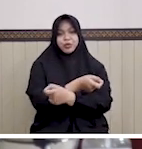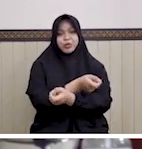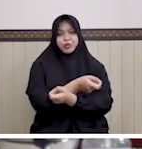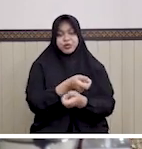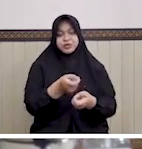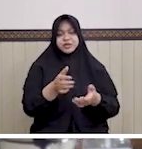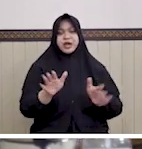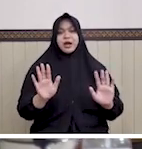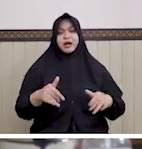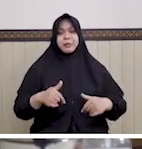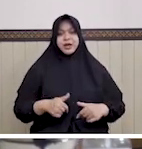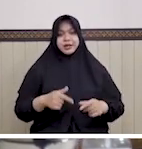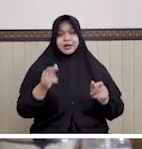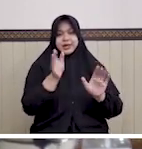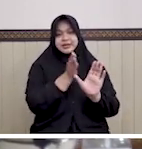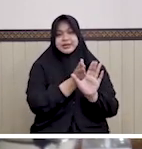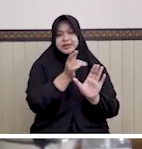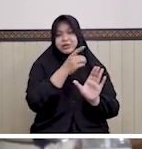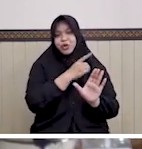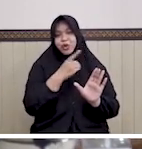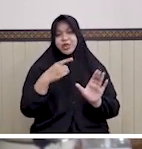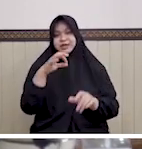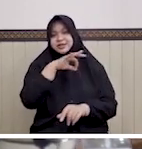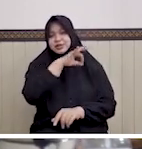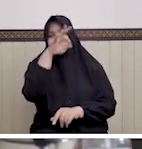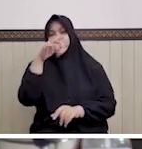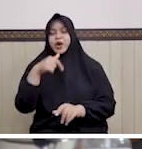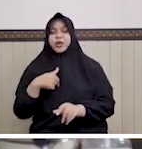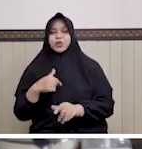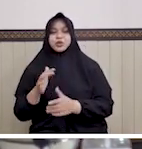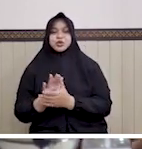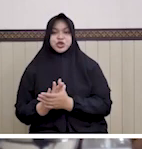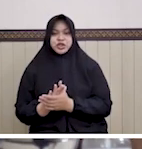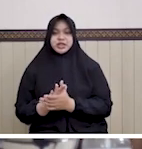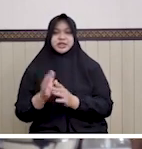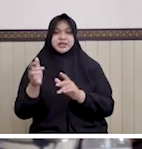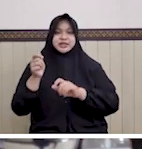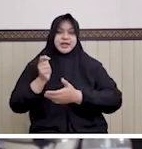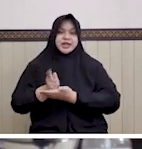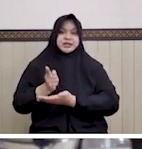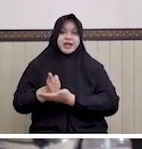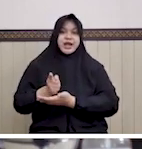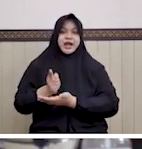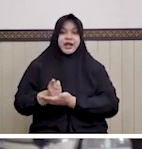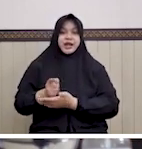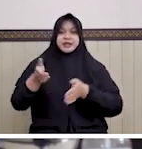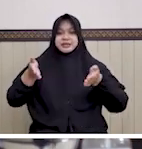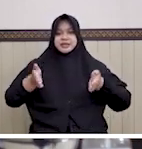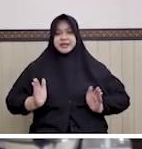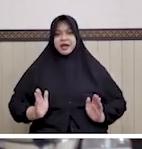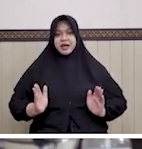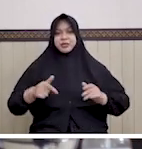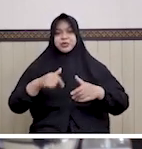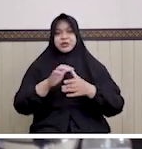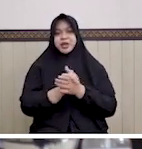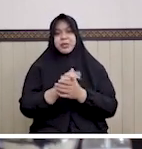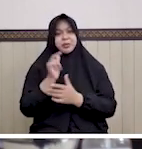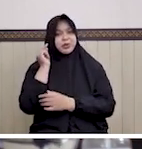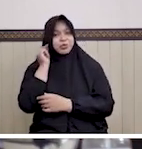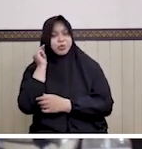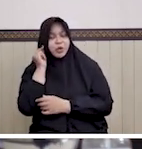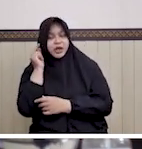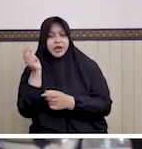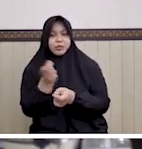Ciater sudah you dengan Kejaksaan dengan sahabat perempuan dengan Sigap jadi epoy jejaring sudah kita buat sendiri